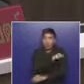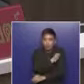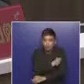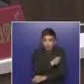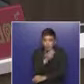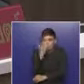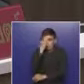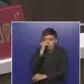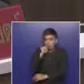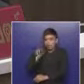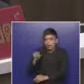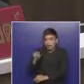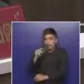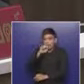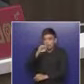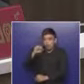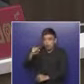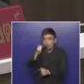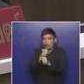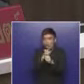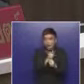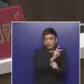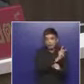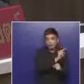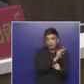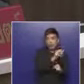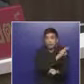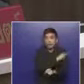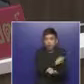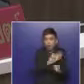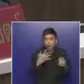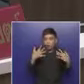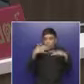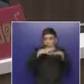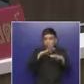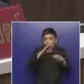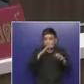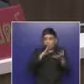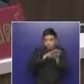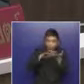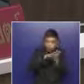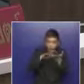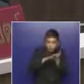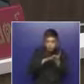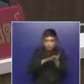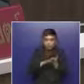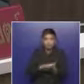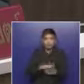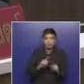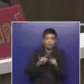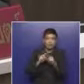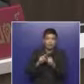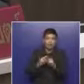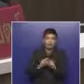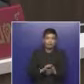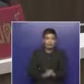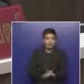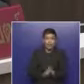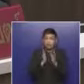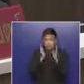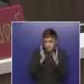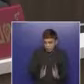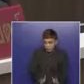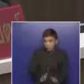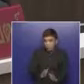านซ้ำซ้อนกับกรมอนามัยนะครับกรมอนามัยได้งบประมาณน้อยกว่างบของท่านอีกนะแล้วก็มีคนจำนวน